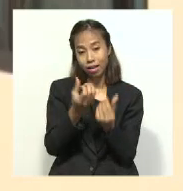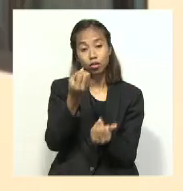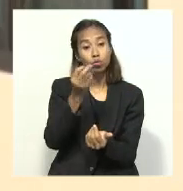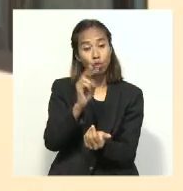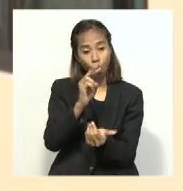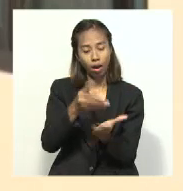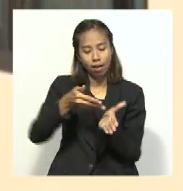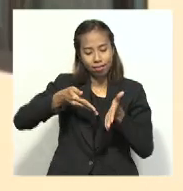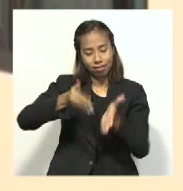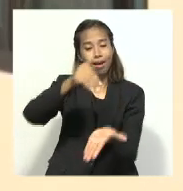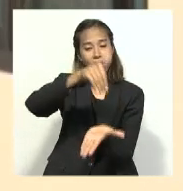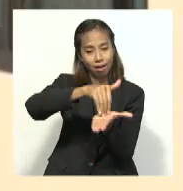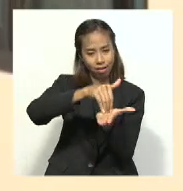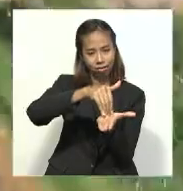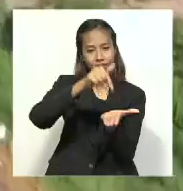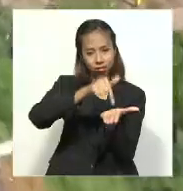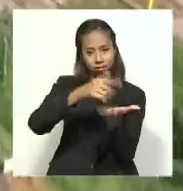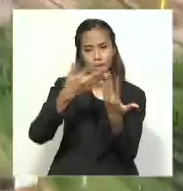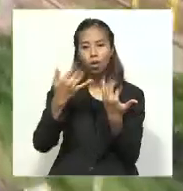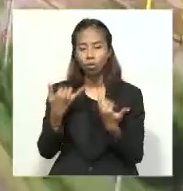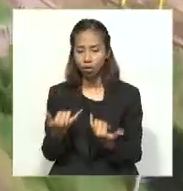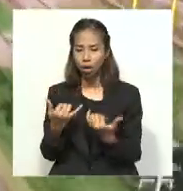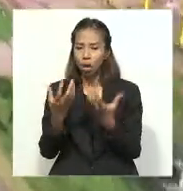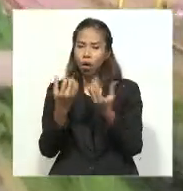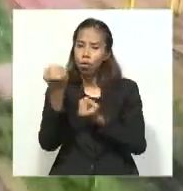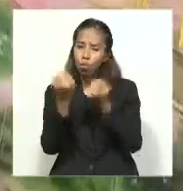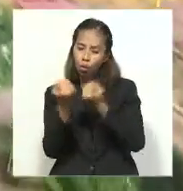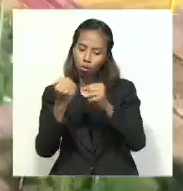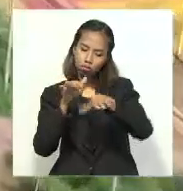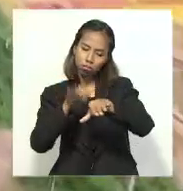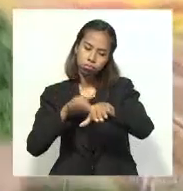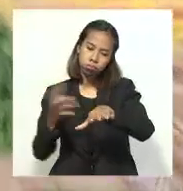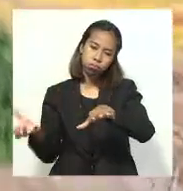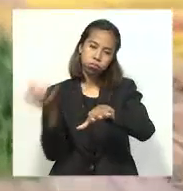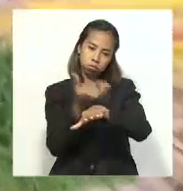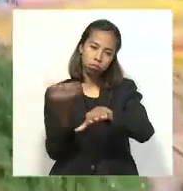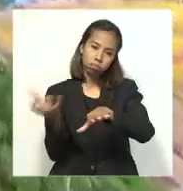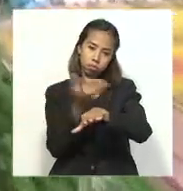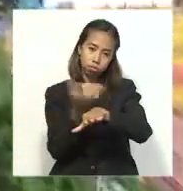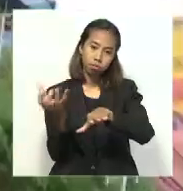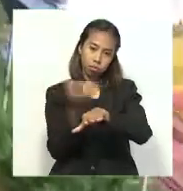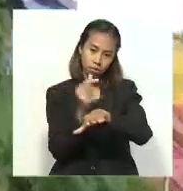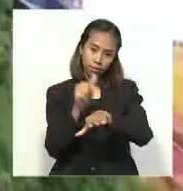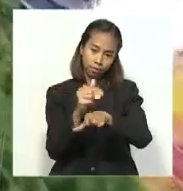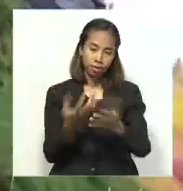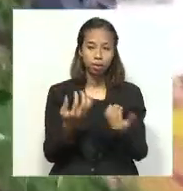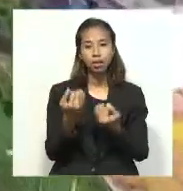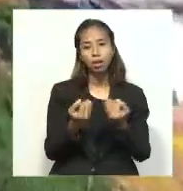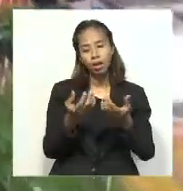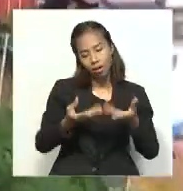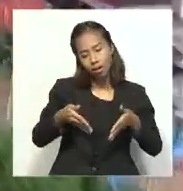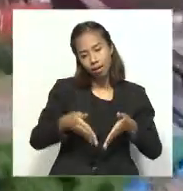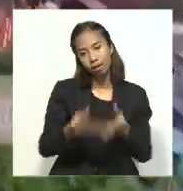านะครับซึ่งในปัจจุบันเนี่ยปริมาณรถที่ใช้ในการขนส่งพวกของอุตสาหกรรมเนี่ยก็จะมีการใช้225มากขึ้น